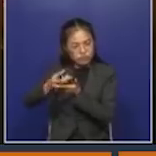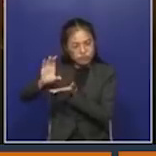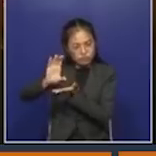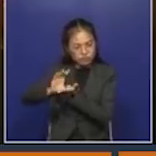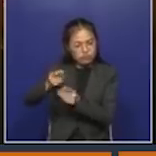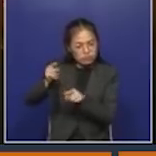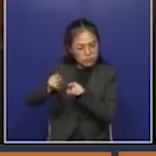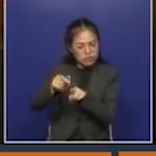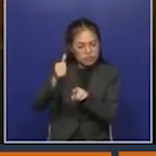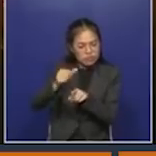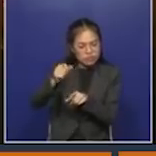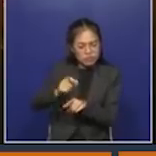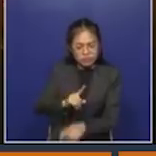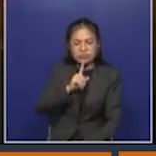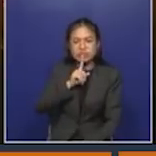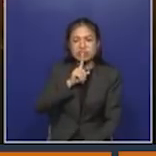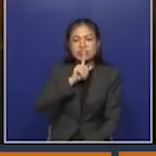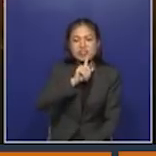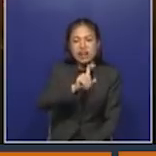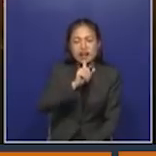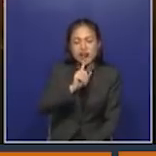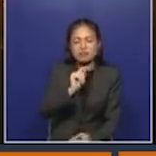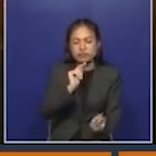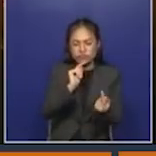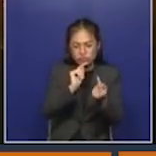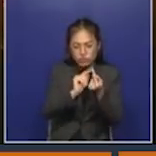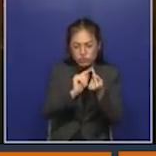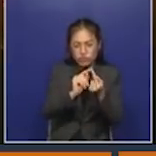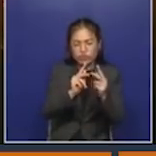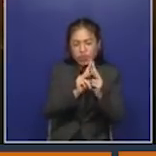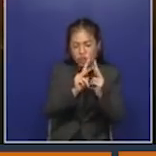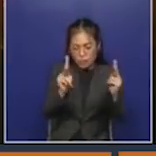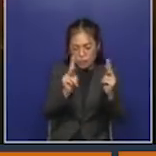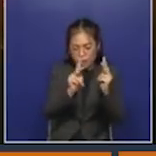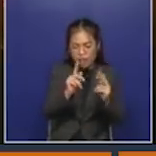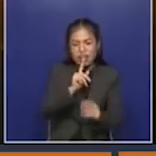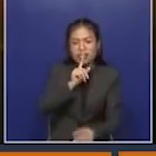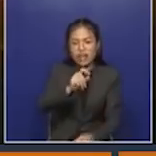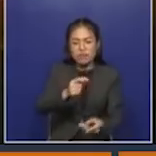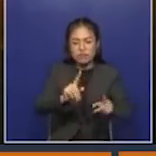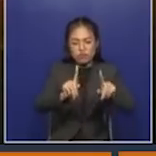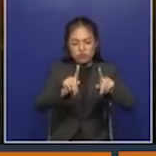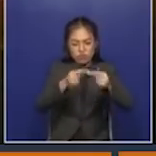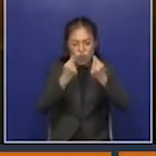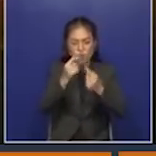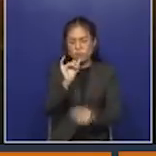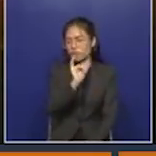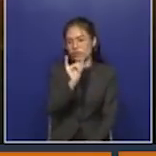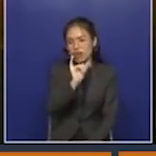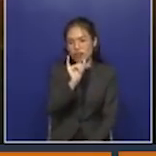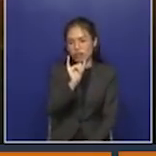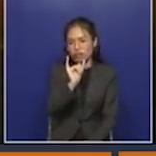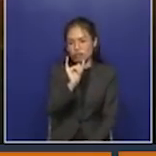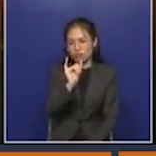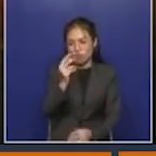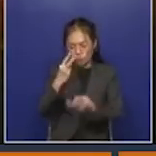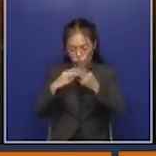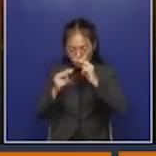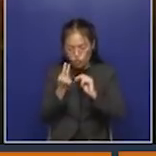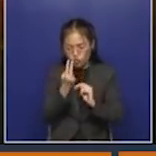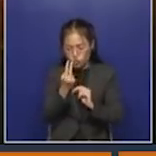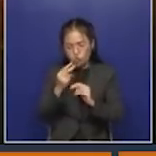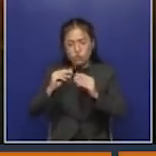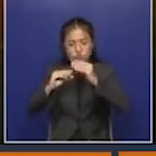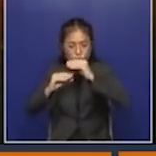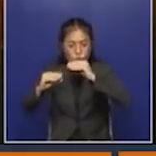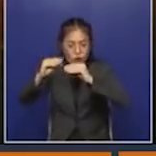ไปที่ผู้มาชี้แจนะคะในห้องกรรมาธิการนะคะแต่ว่าก็ไม่ได้คำตอบพอมาดูตัวโครงการที่